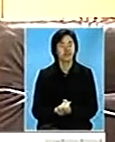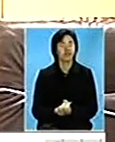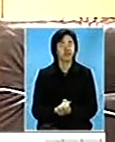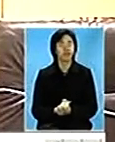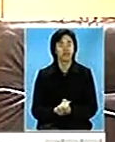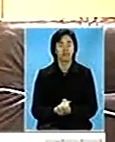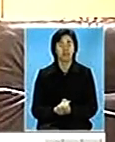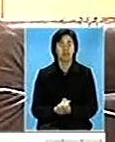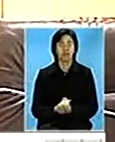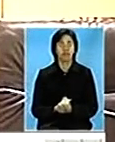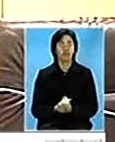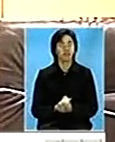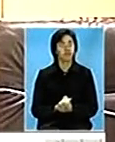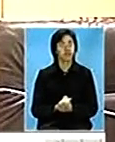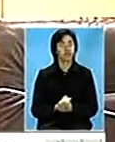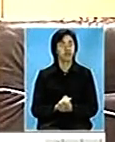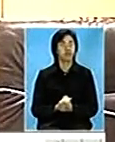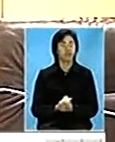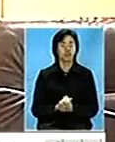แล้วก็เ